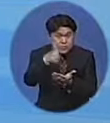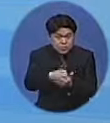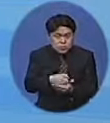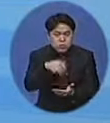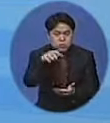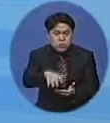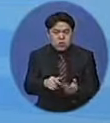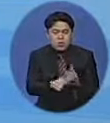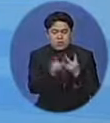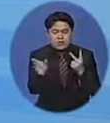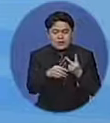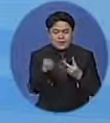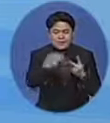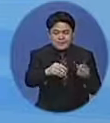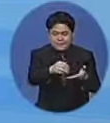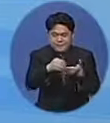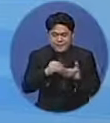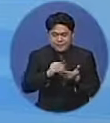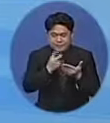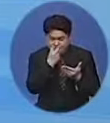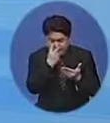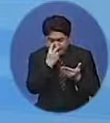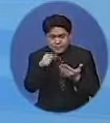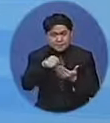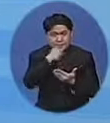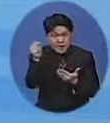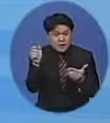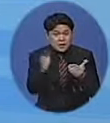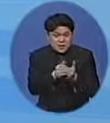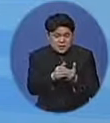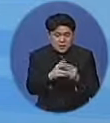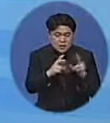지난 2월부터 공모를 통해 선정했으며 성남의